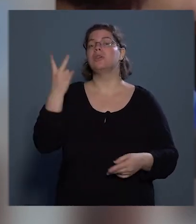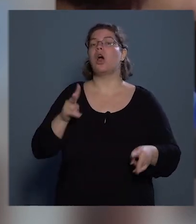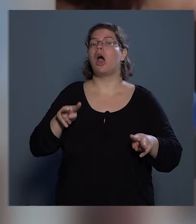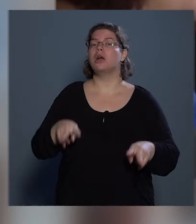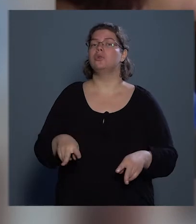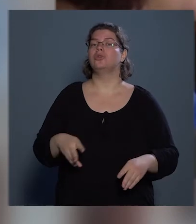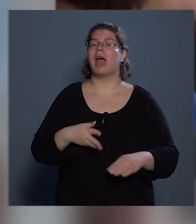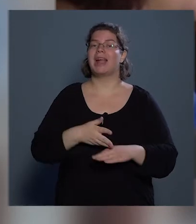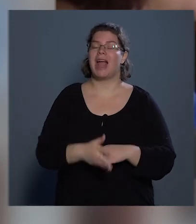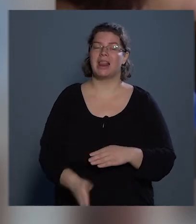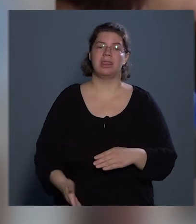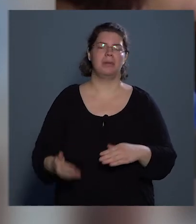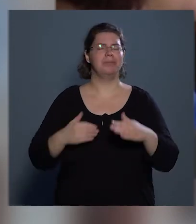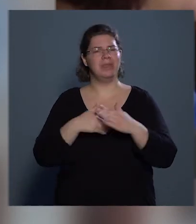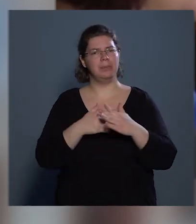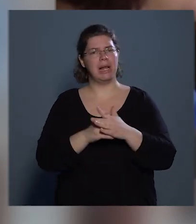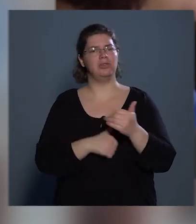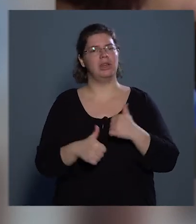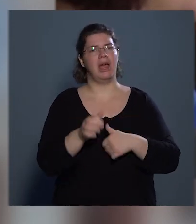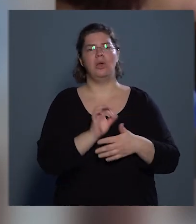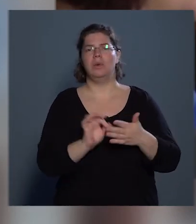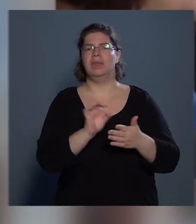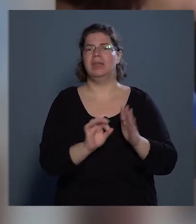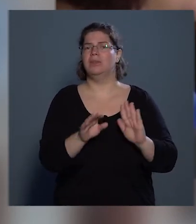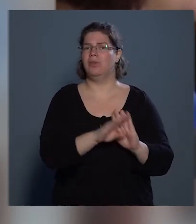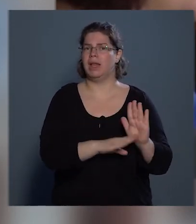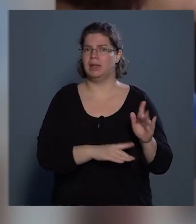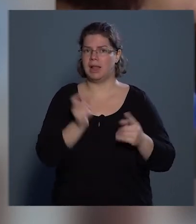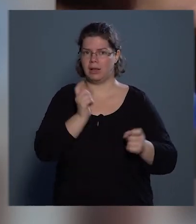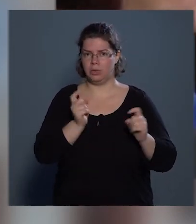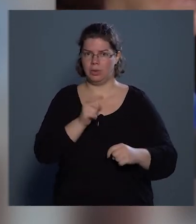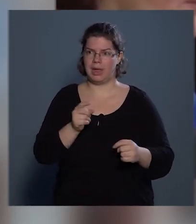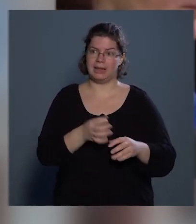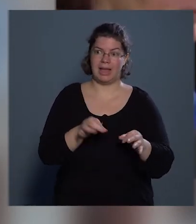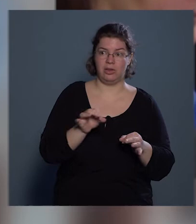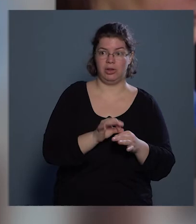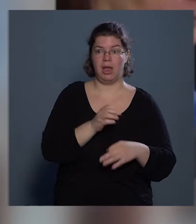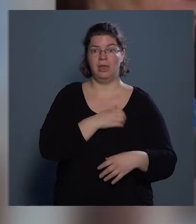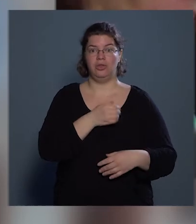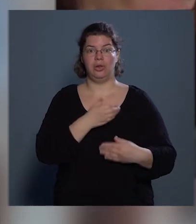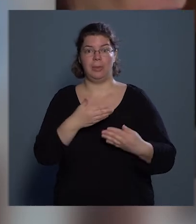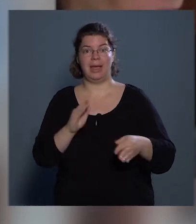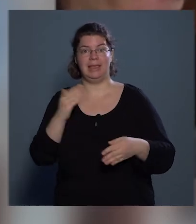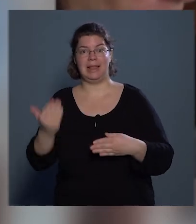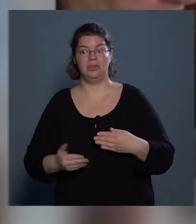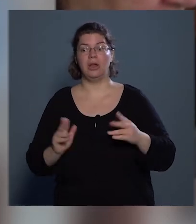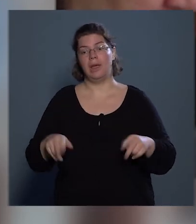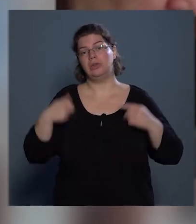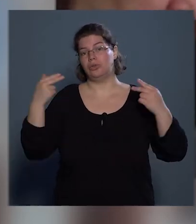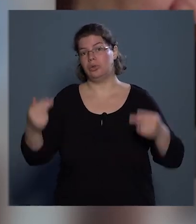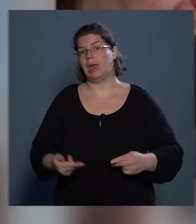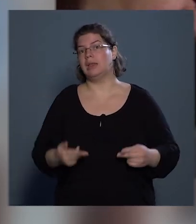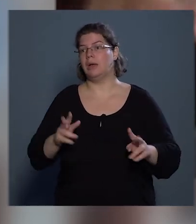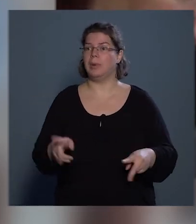által minimálisan előírt feltételt gondolják teljesíteni az iskola megnyitásáig, és majd utána a kedvük